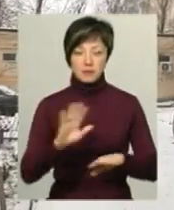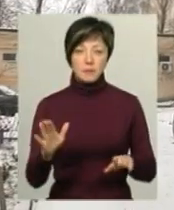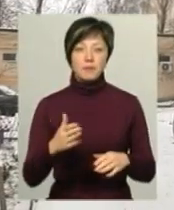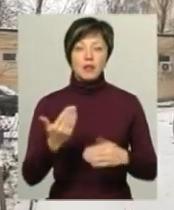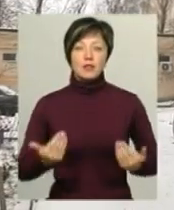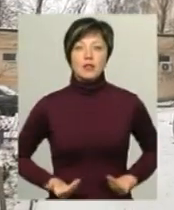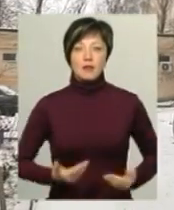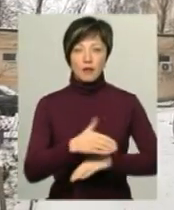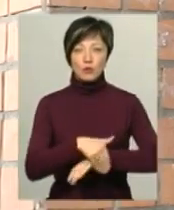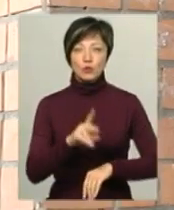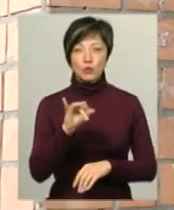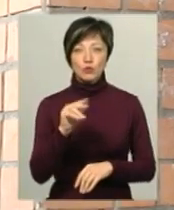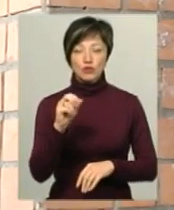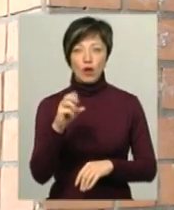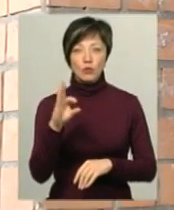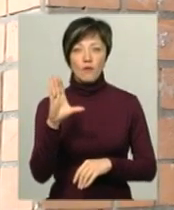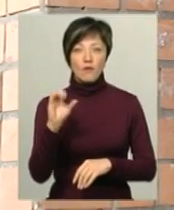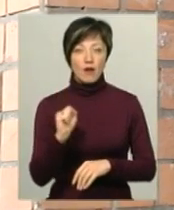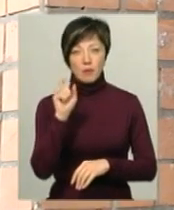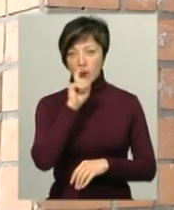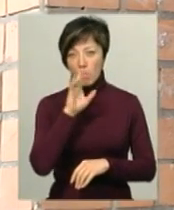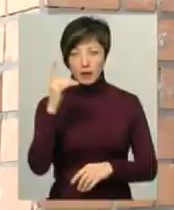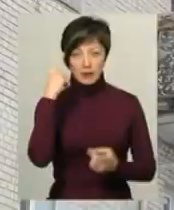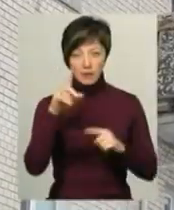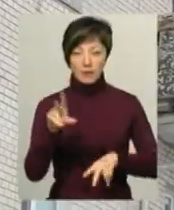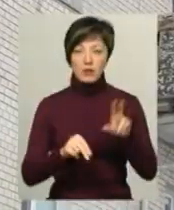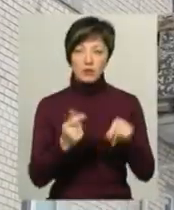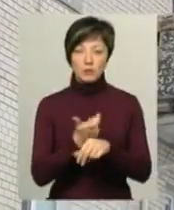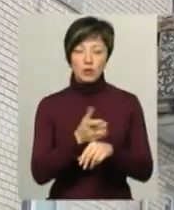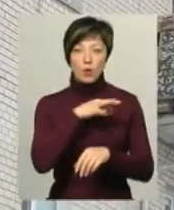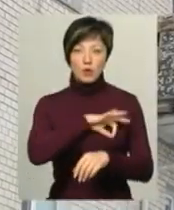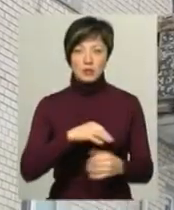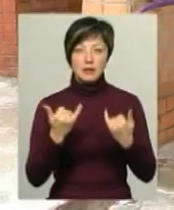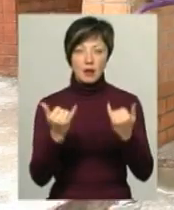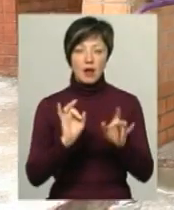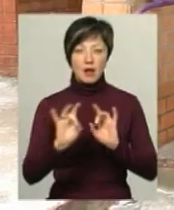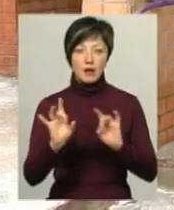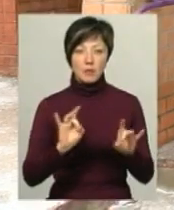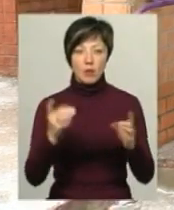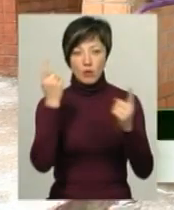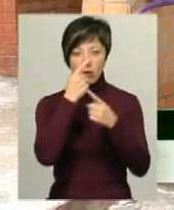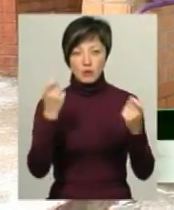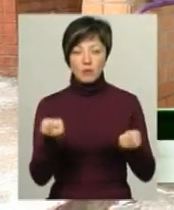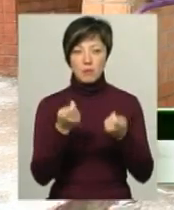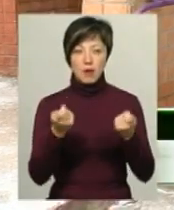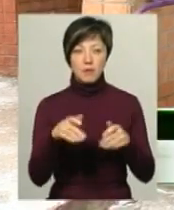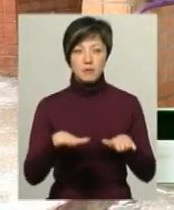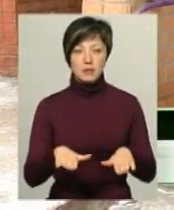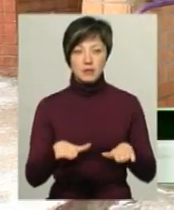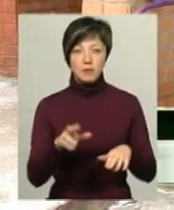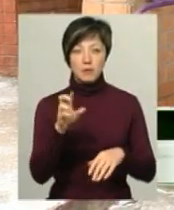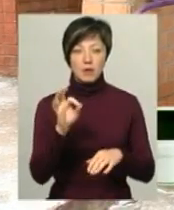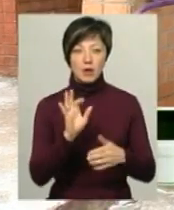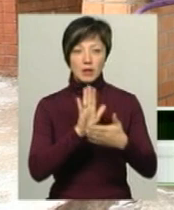вулиці Курчатова Валерій каже, ідея з дошками непогана, та вважає, вона більше корисна для рекламодавців. Для оголошень мало місця, скажімо так, тому